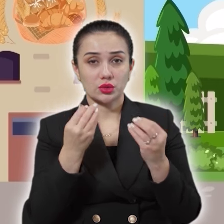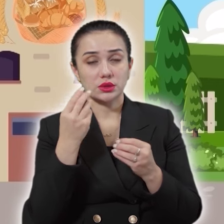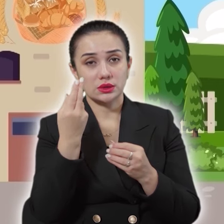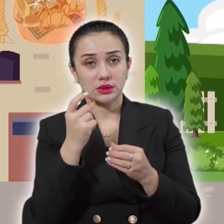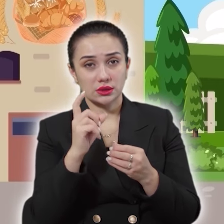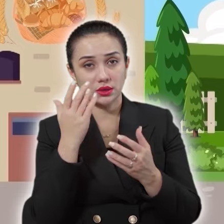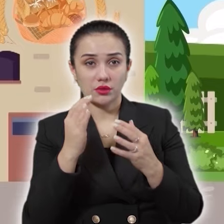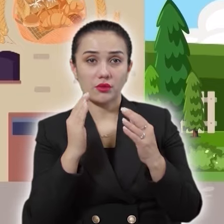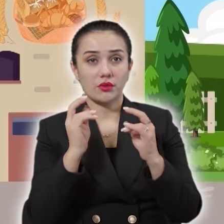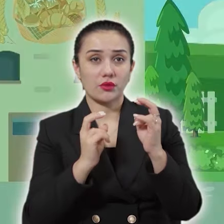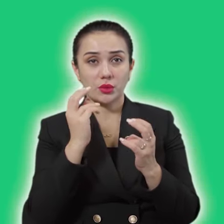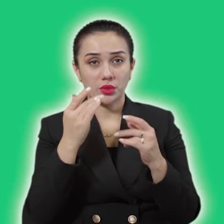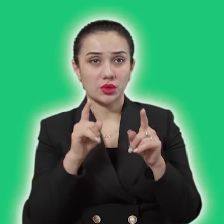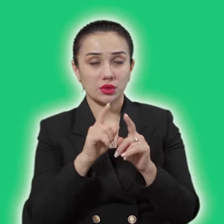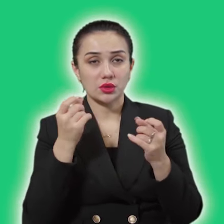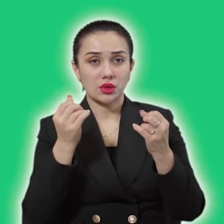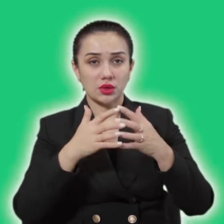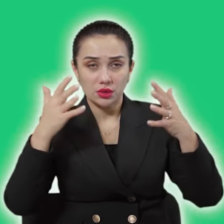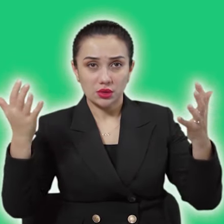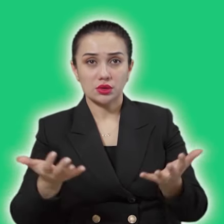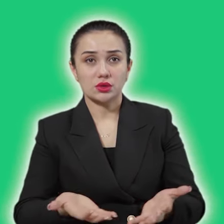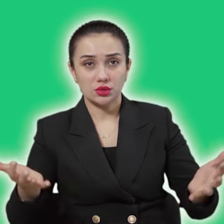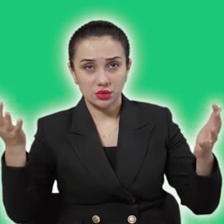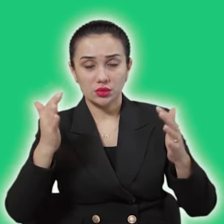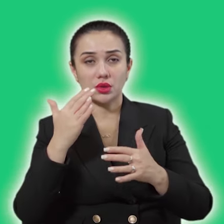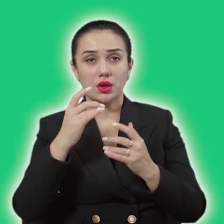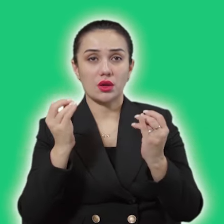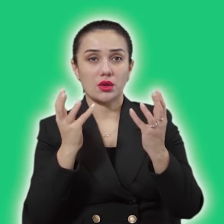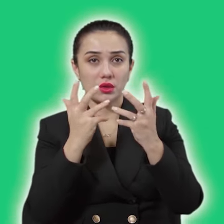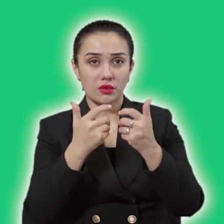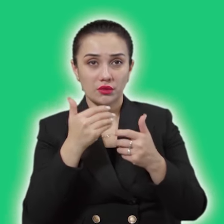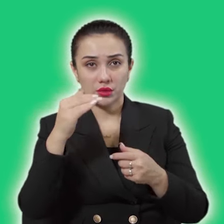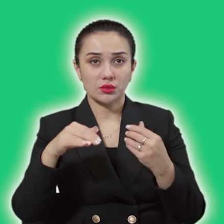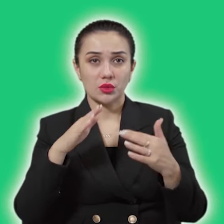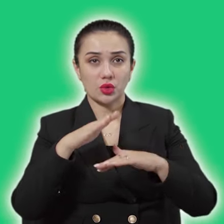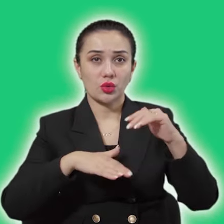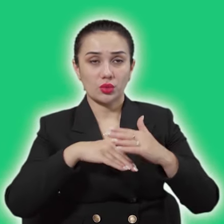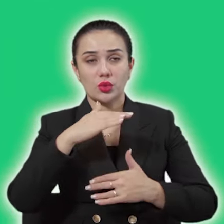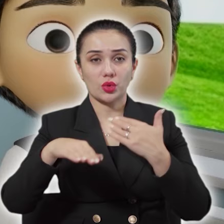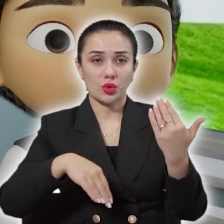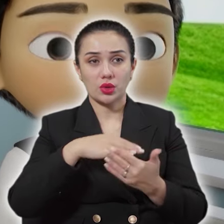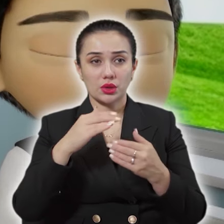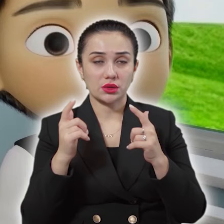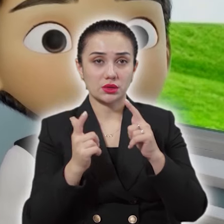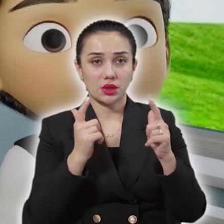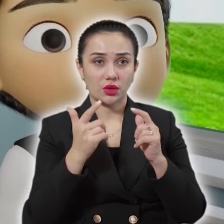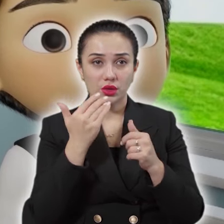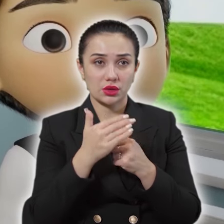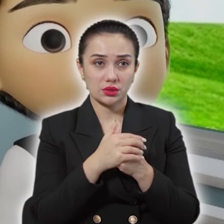kunda sex va fabrikalarda katta idishlarda xamir qoriladi. Xamirni avtomatik robot qo'llar tayyorlaydi.